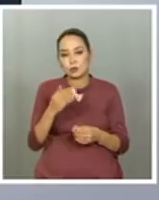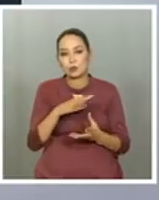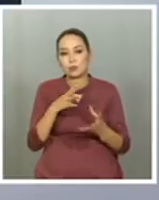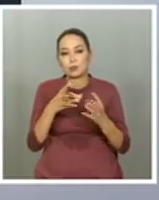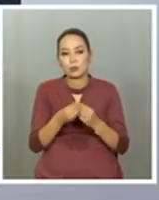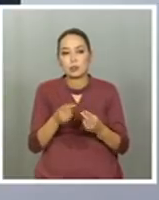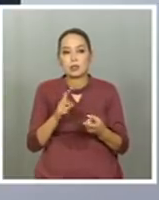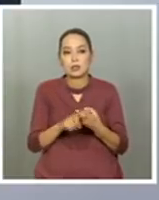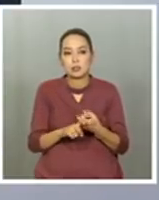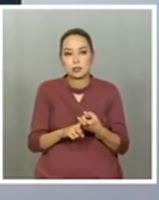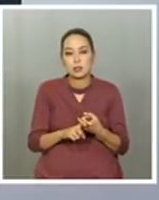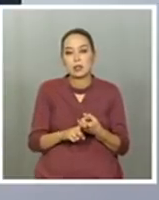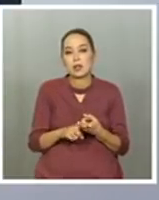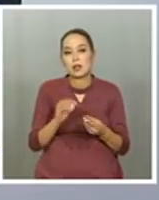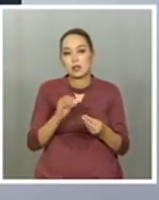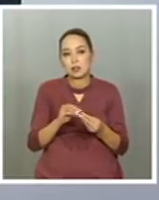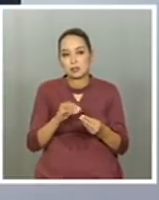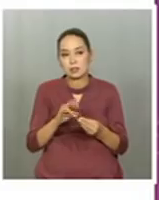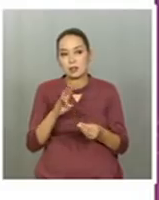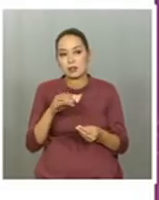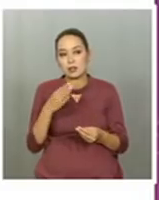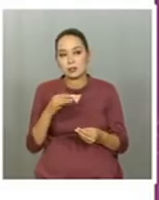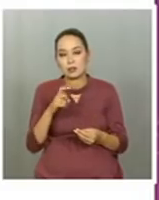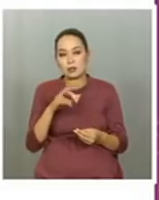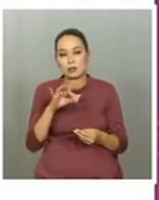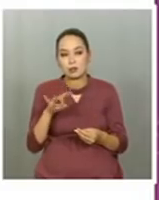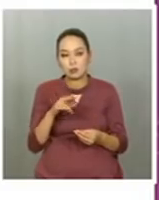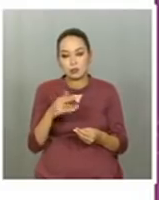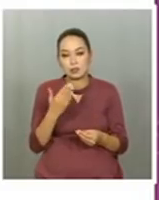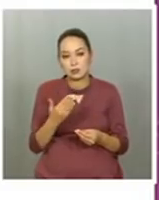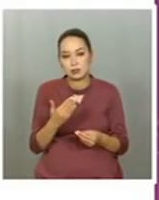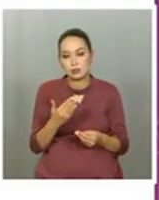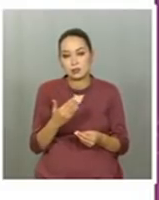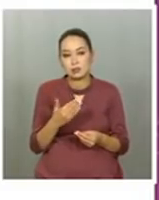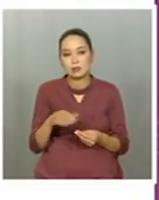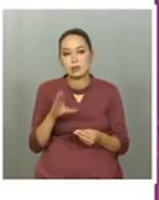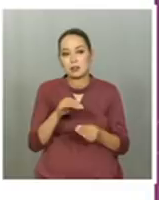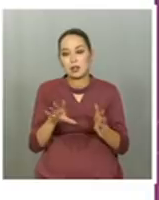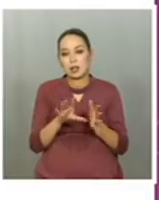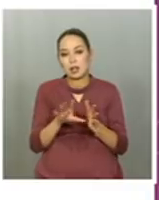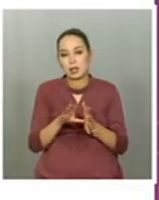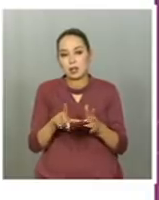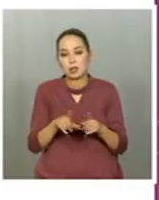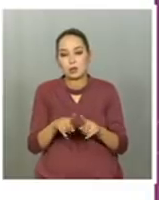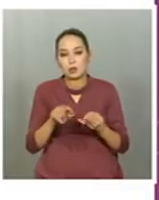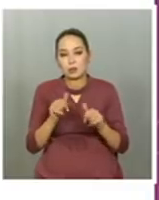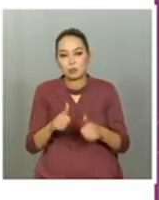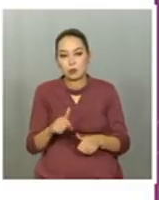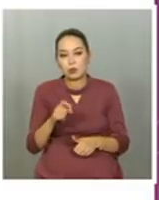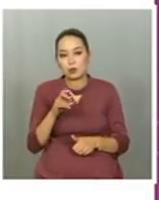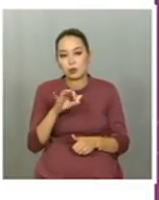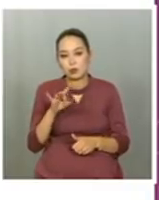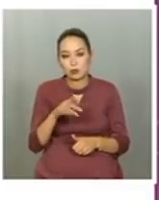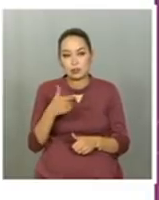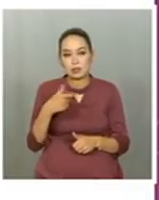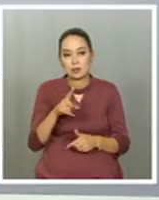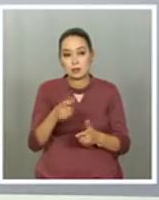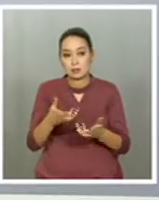болғандықтан кәдімгі натрий хлориді ас тұзының балқымасын электролиздеу арқылы да хлор газын ала